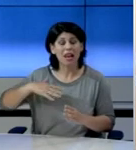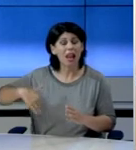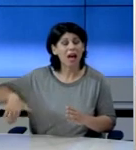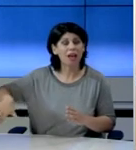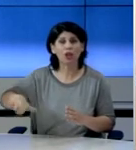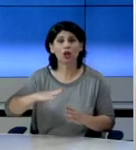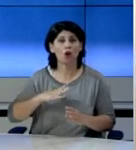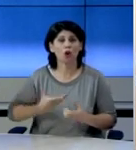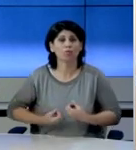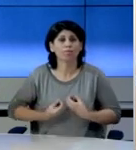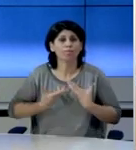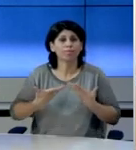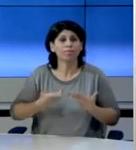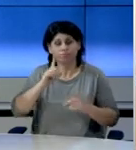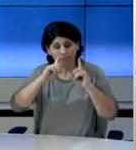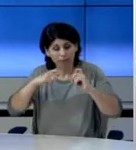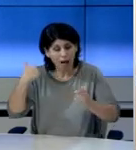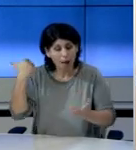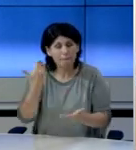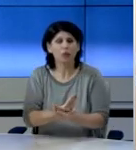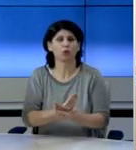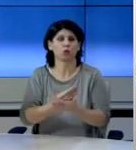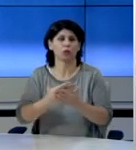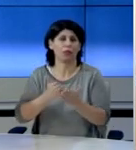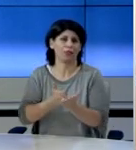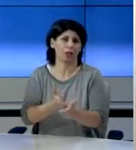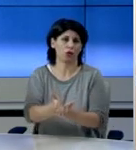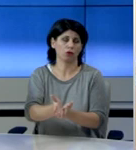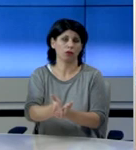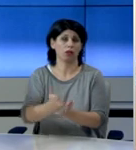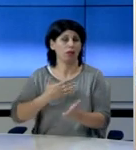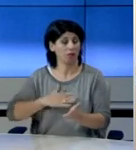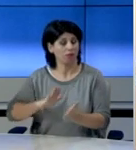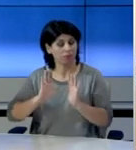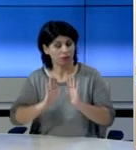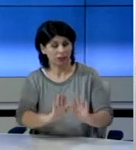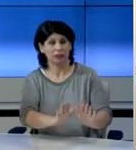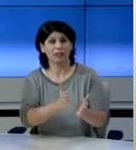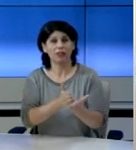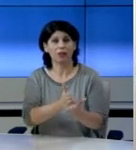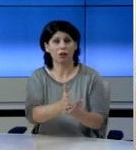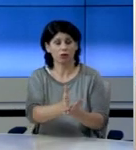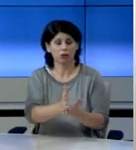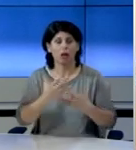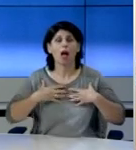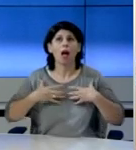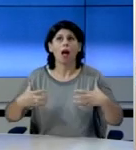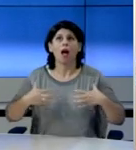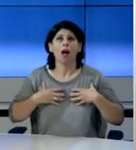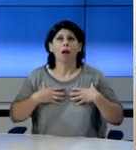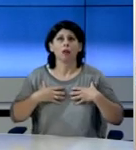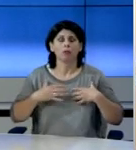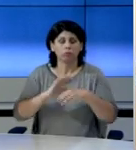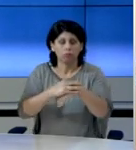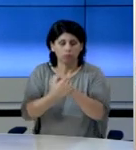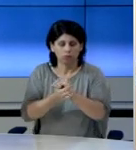απαιτούσε δικαιοσύνη, που απαιτούσε να αφαιθεί η δικαιοσύνη, να ανασάνει, να είναι απερίσπαστη για να